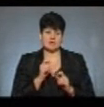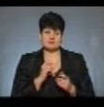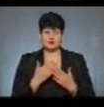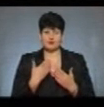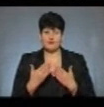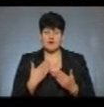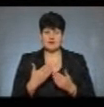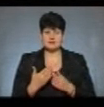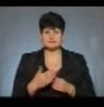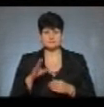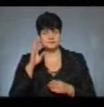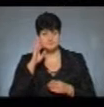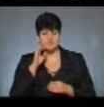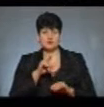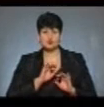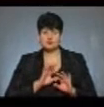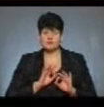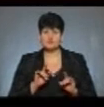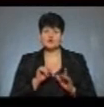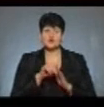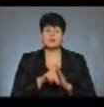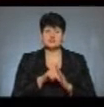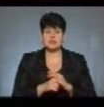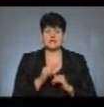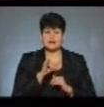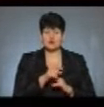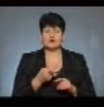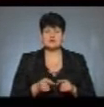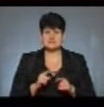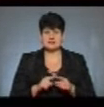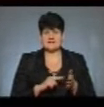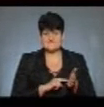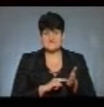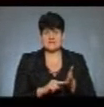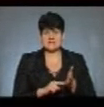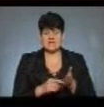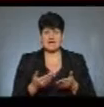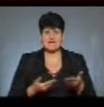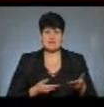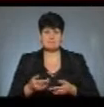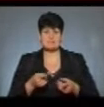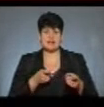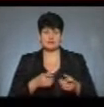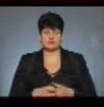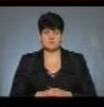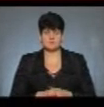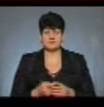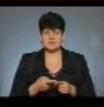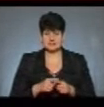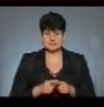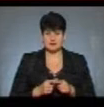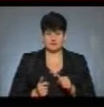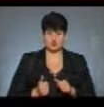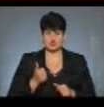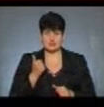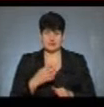з Дмитром Підручним. Він розповів, що означає для нього ця відзнака та біатлон. Це почесна